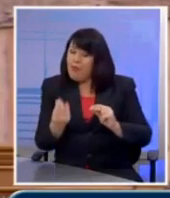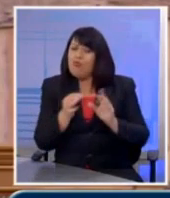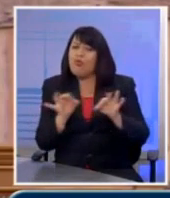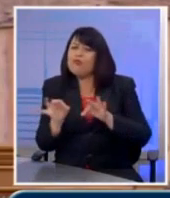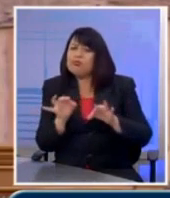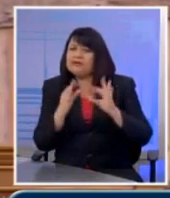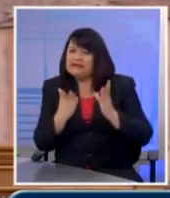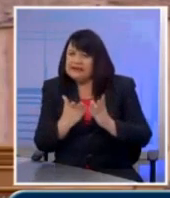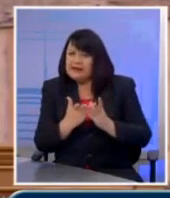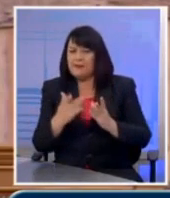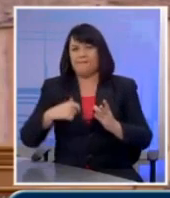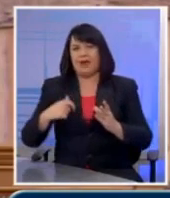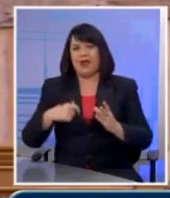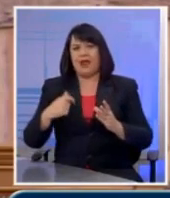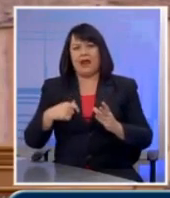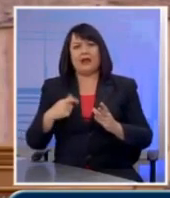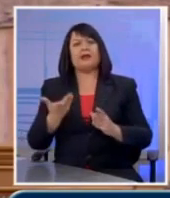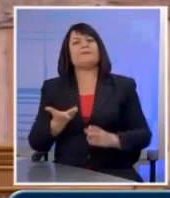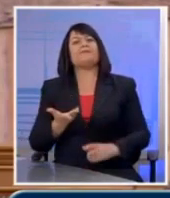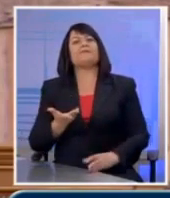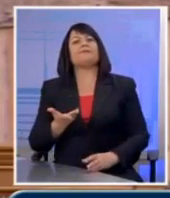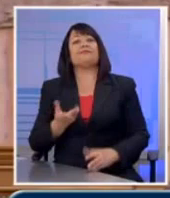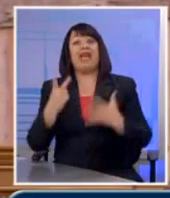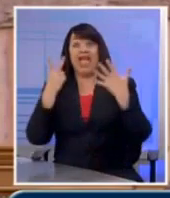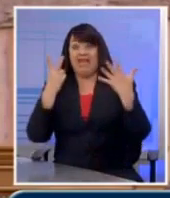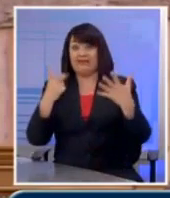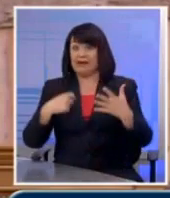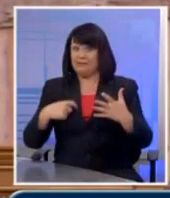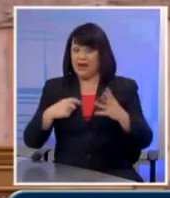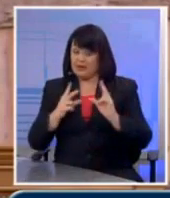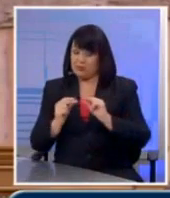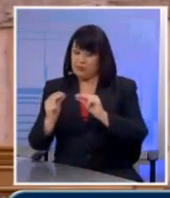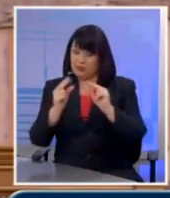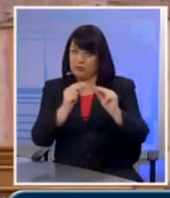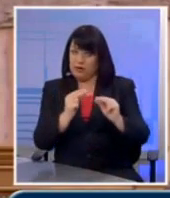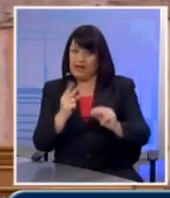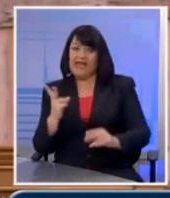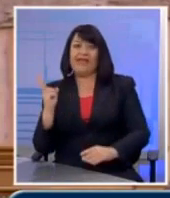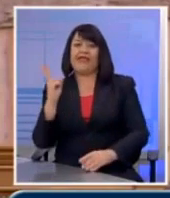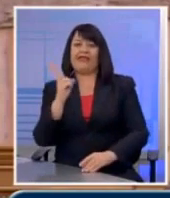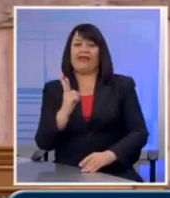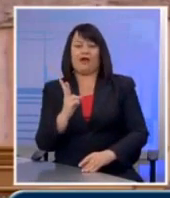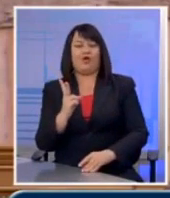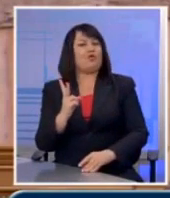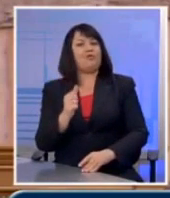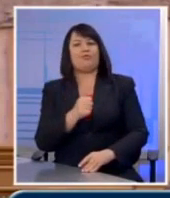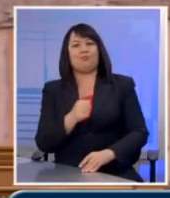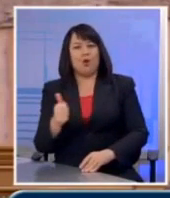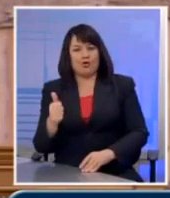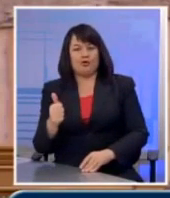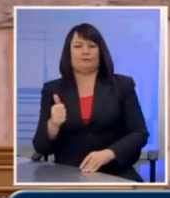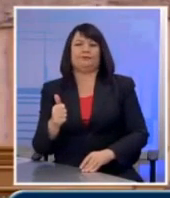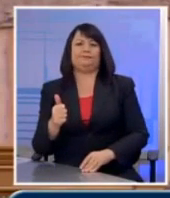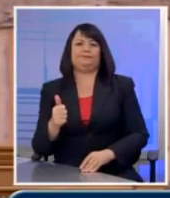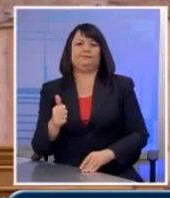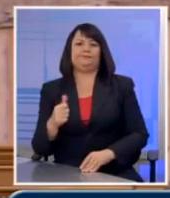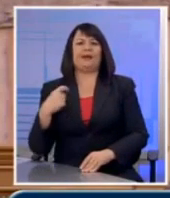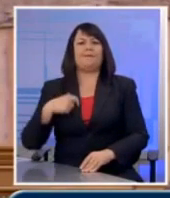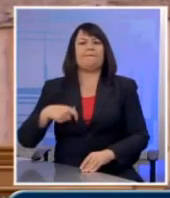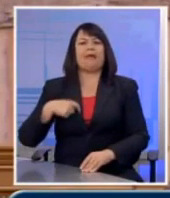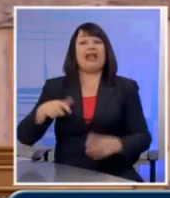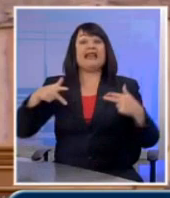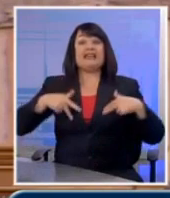συνεδρίαζει, τα μέλη που την συναποτελούν είναι 7, 2 είναι από αυτούς μόνο μέλη